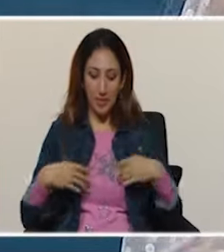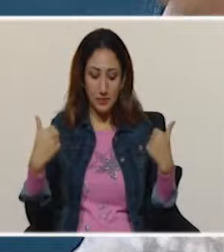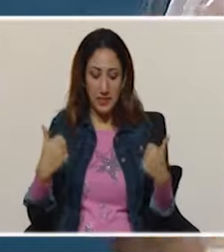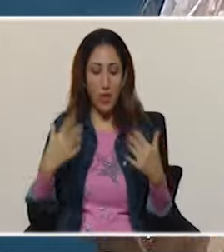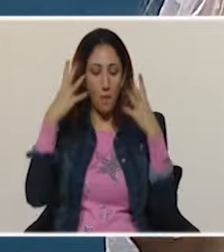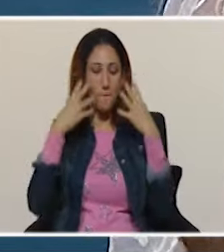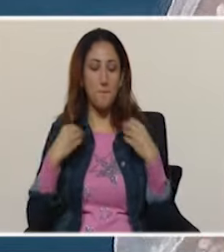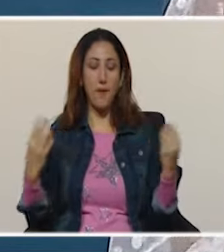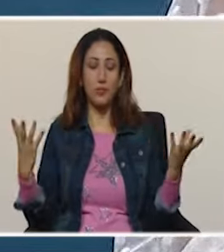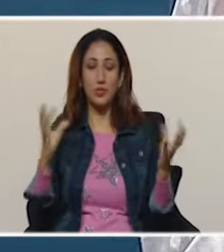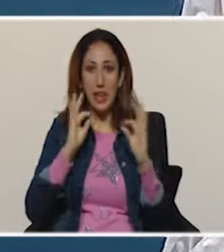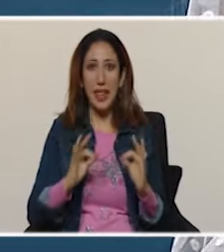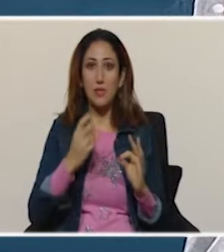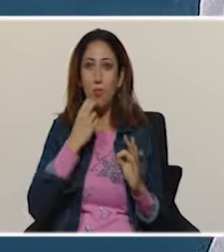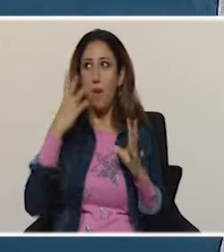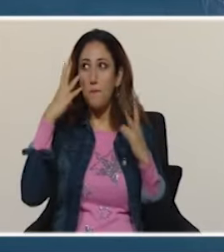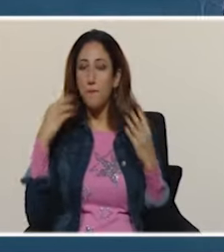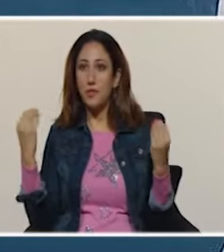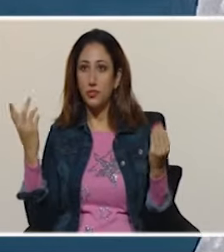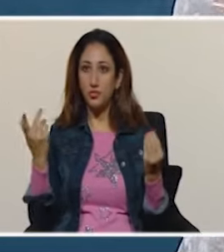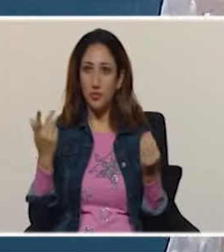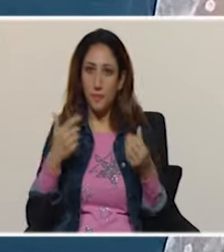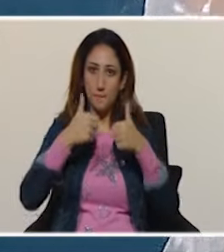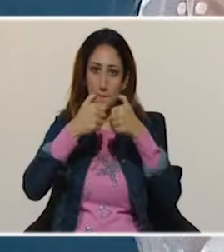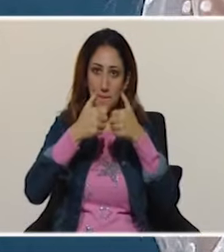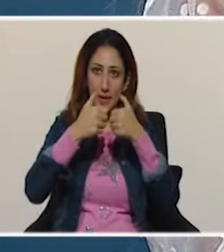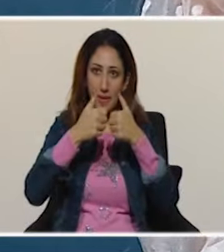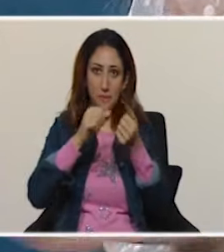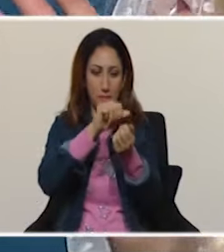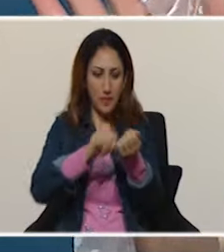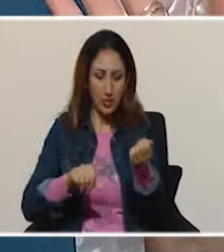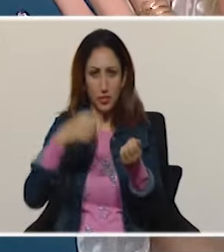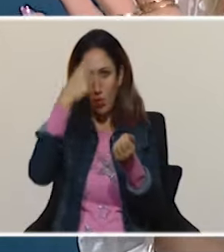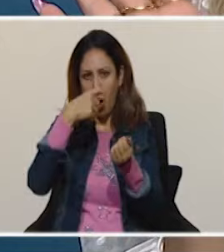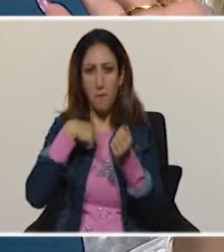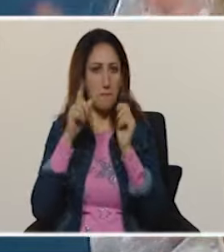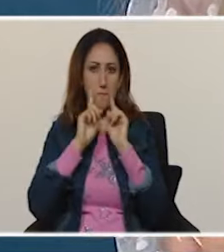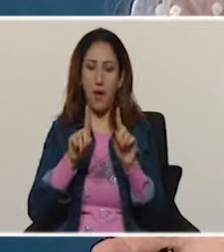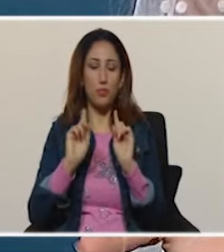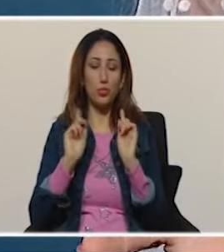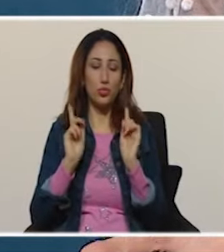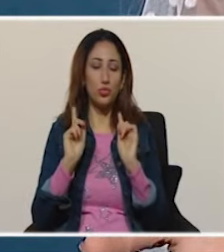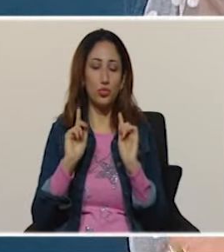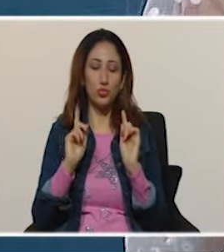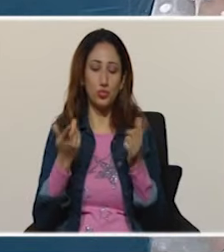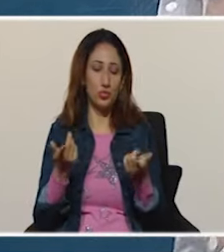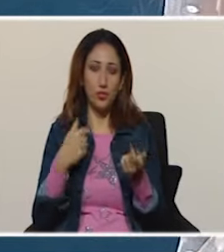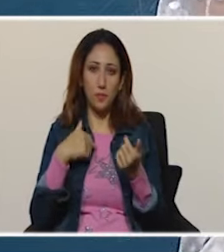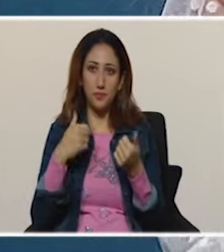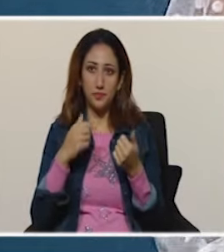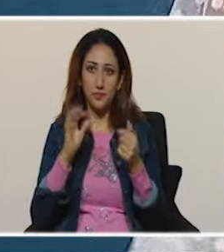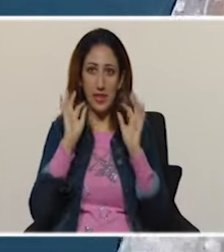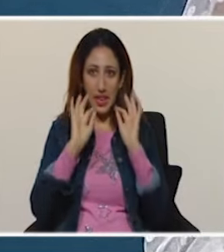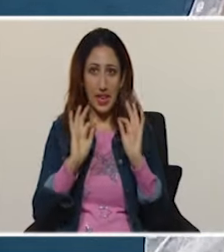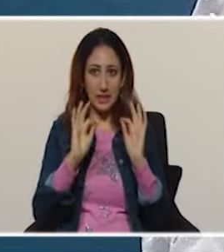مبسوط. والست نفس الشيء، انا ما بفهم انه الواحد بحب وبيقطع شرايينه وبيبكي. ما بعرف ليه الحب لازم يكون حب انه